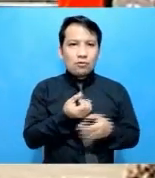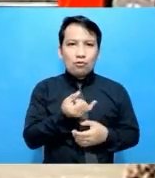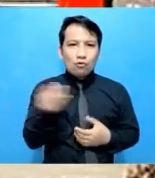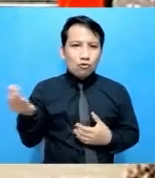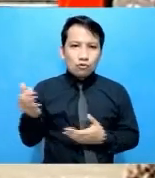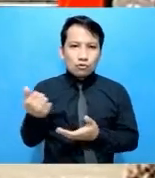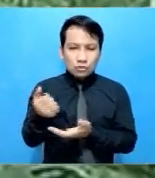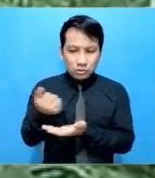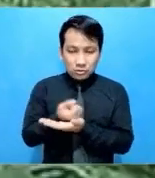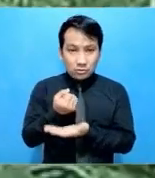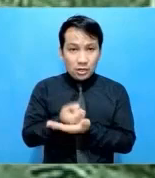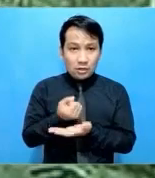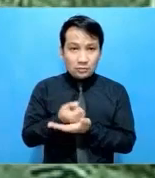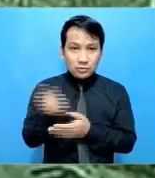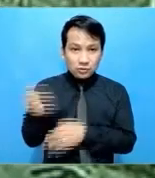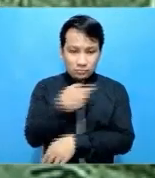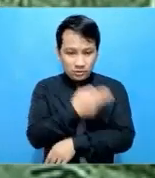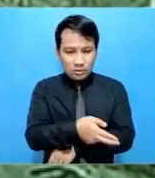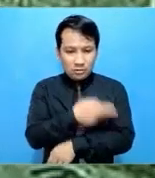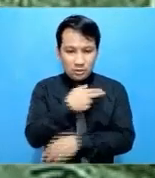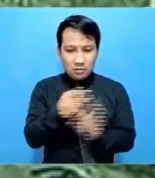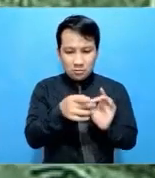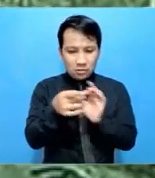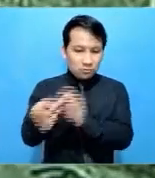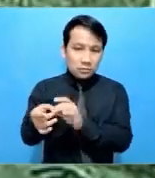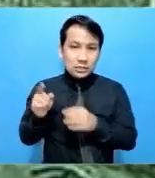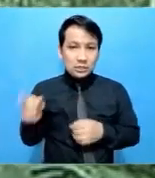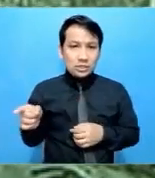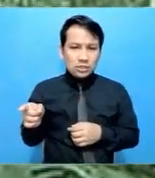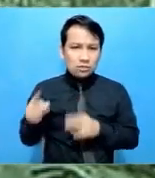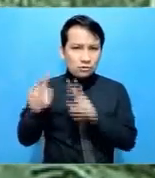kanilang gastusin. Makikipagtulungan din umano sila sa